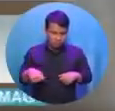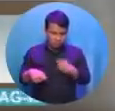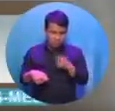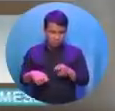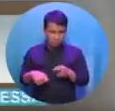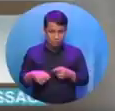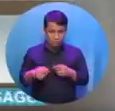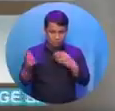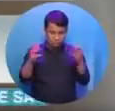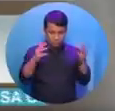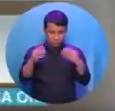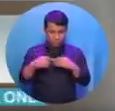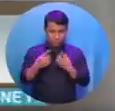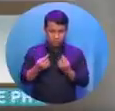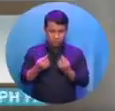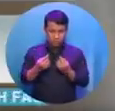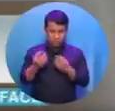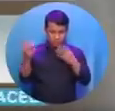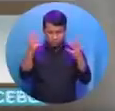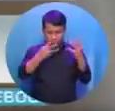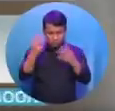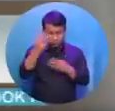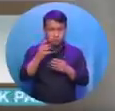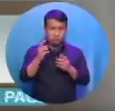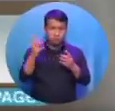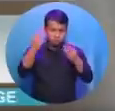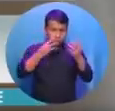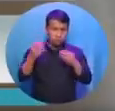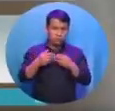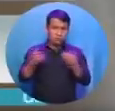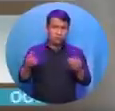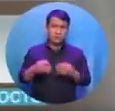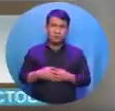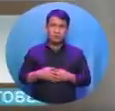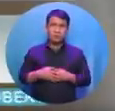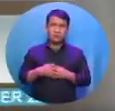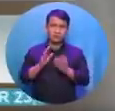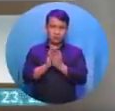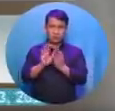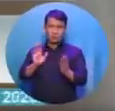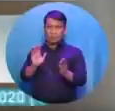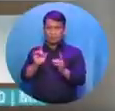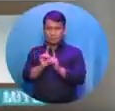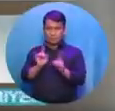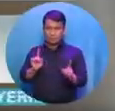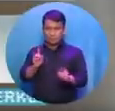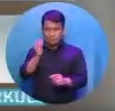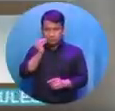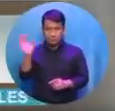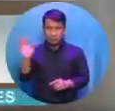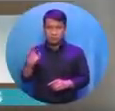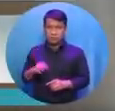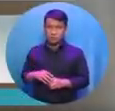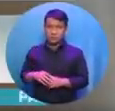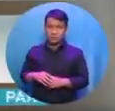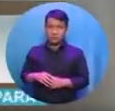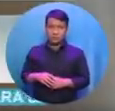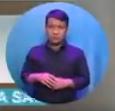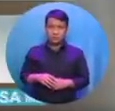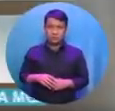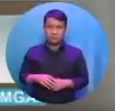nataranta rin po ako, sir. So ano ginawa mo nang nataranta ka? Di, nag-back out po ako, sir. Kasi pauwi na po ako eh. Back okay. out po ako.